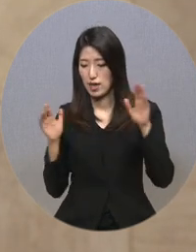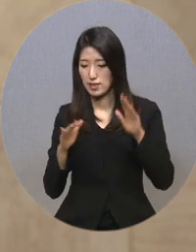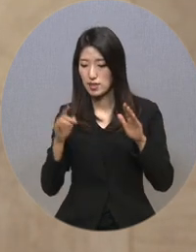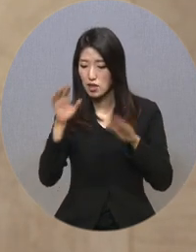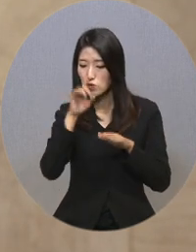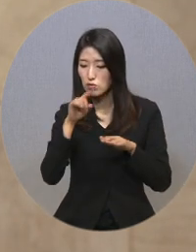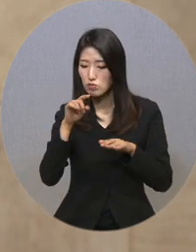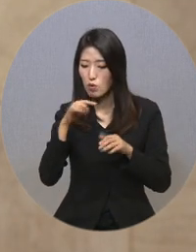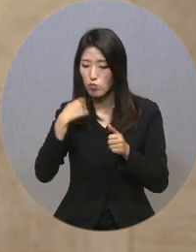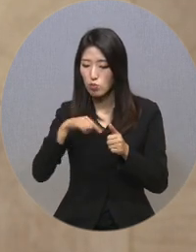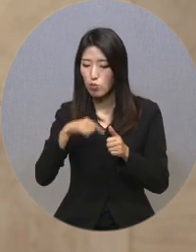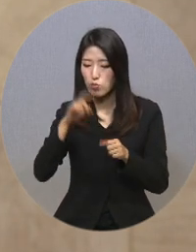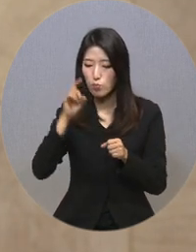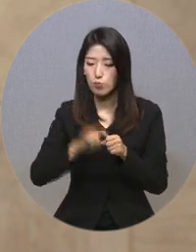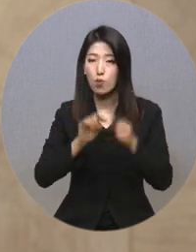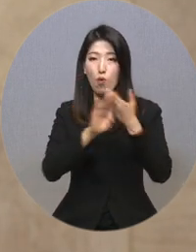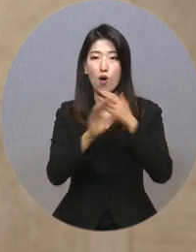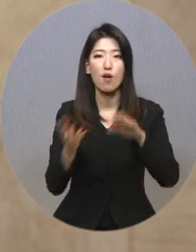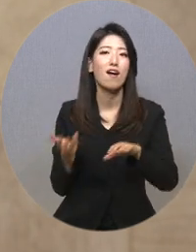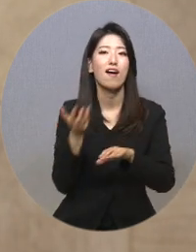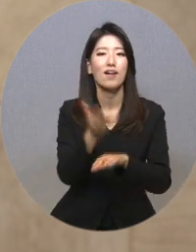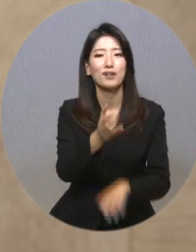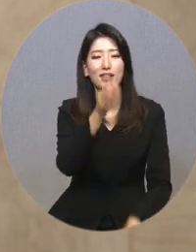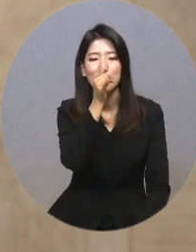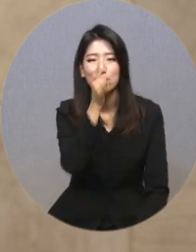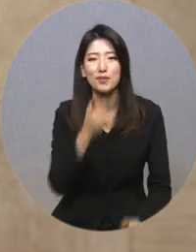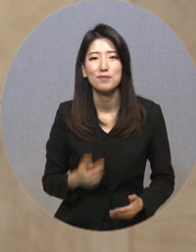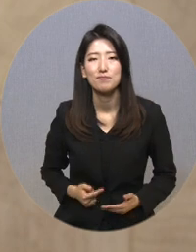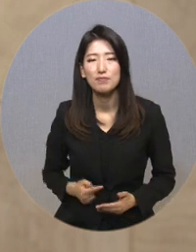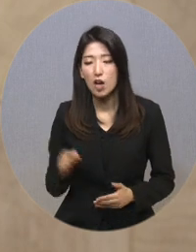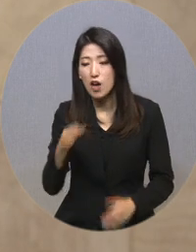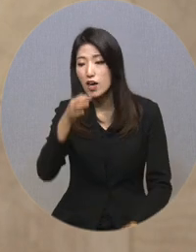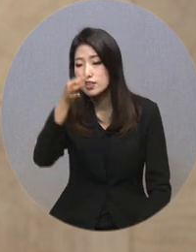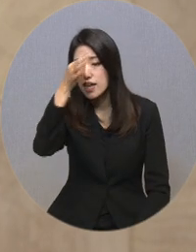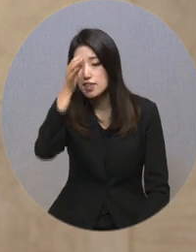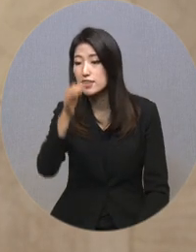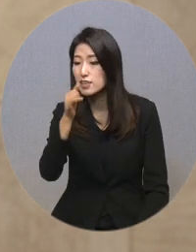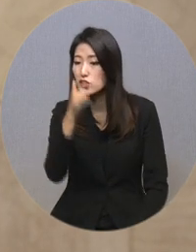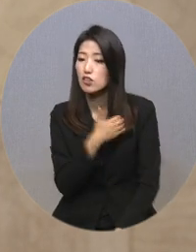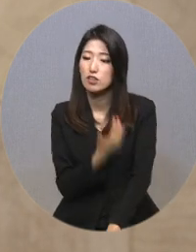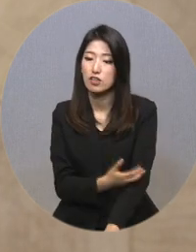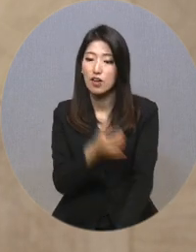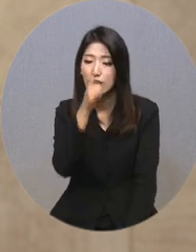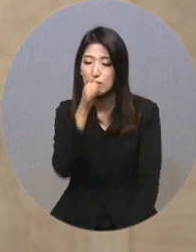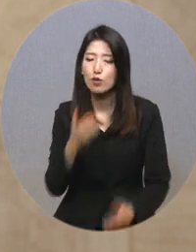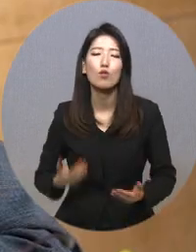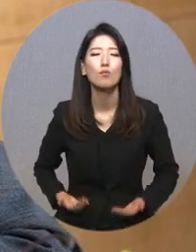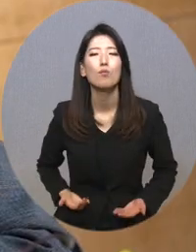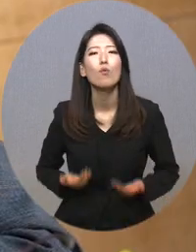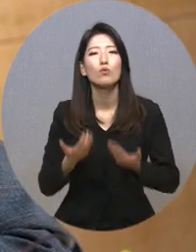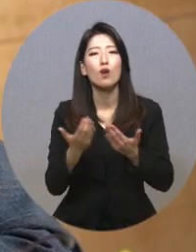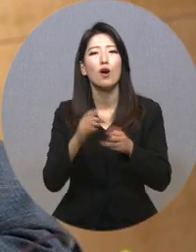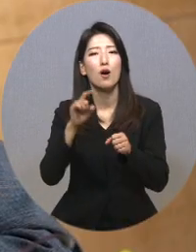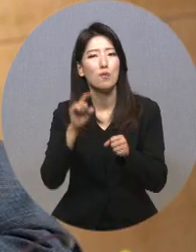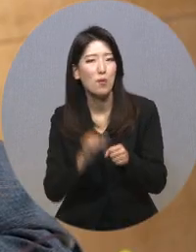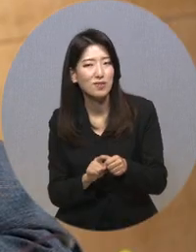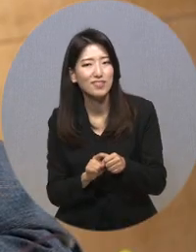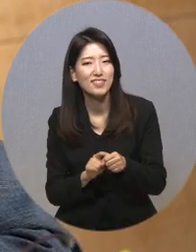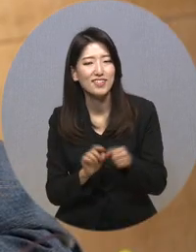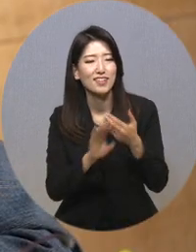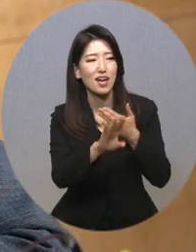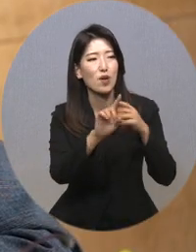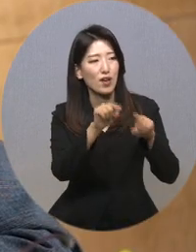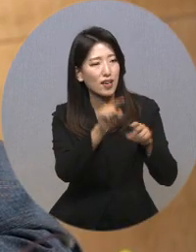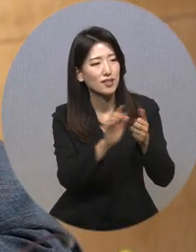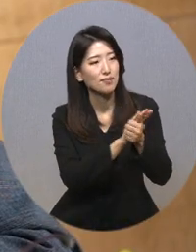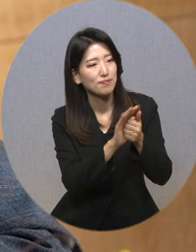거고 이 범위를 넘어서 재능기부까지 지금 보내려고 하고 있습니다. 아까 있듯이 이미 커리를 팔았는데 거기에만 우리 학생들이 거기 가서